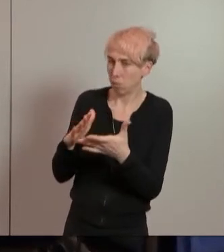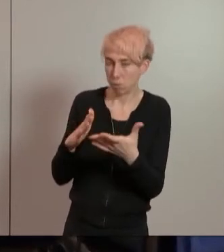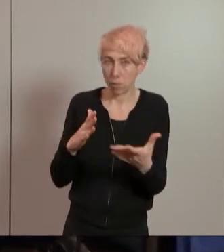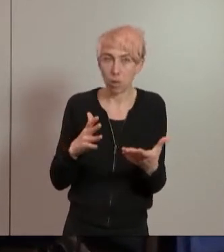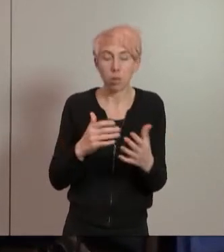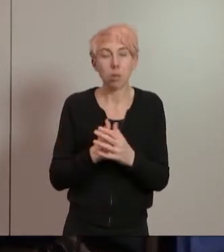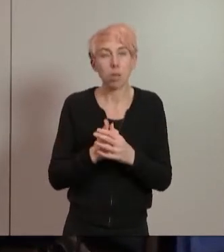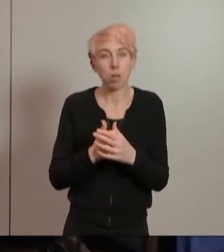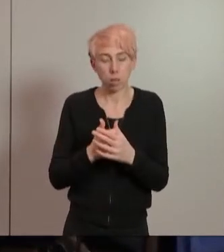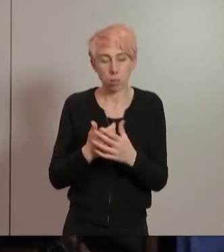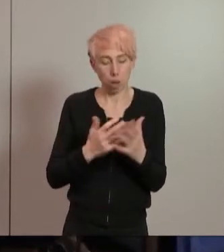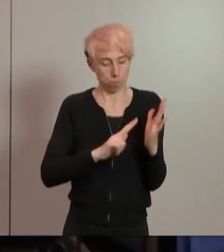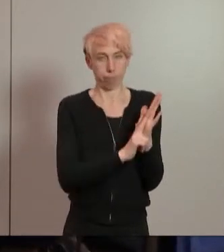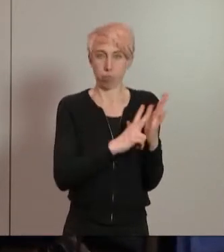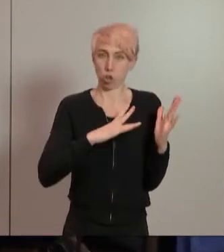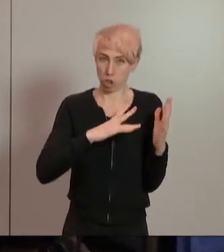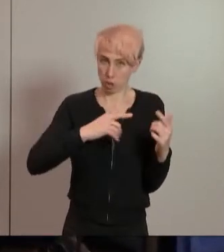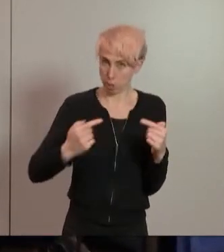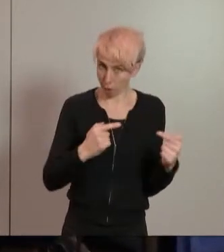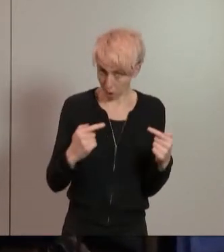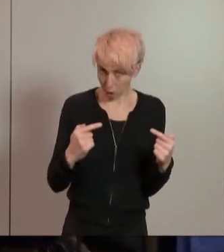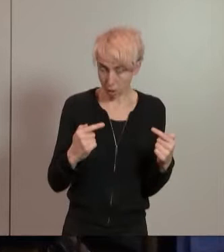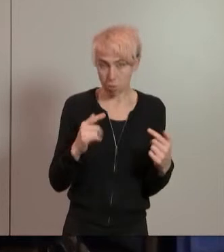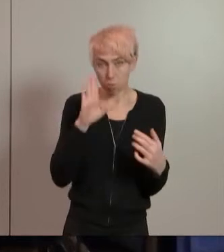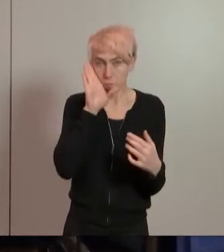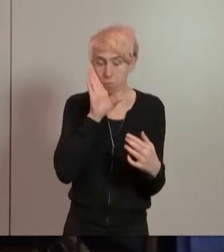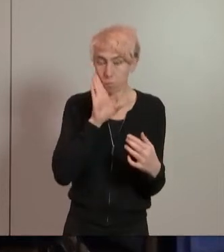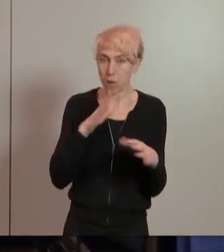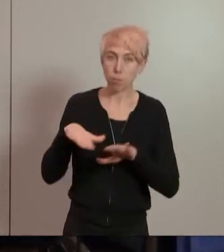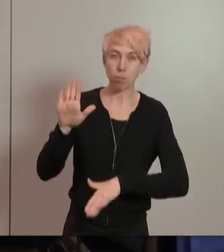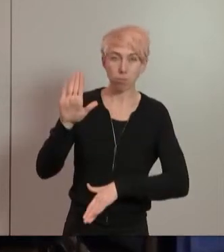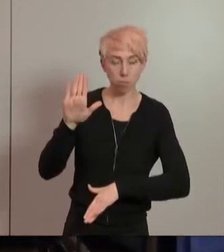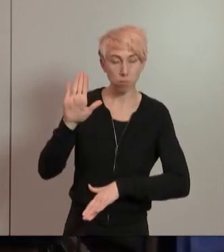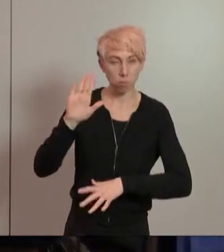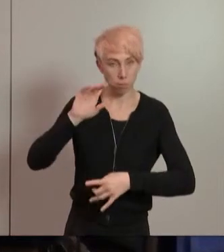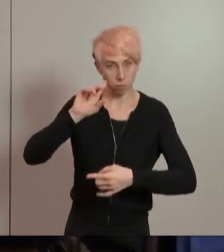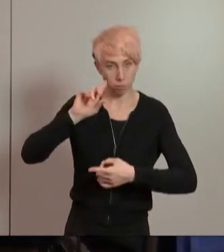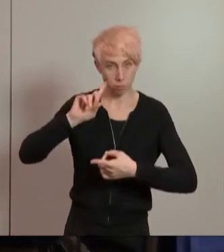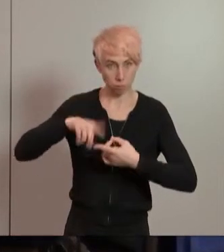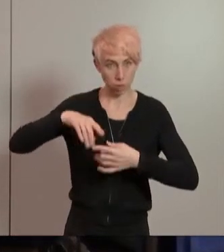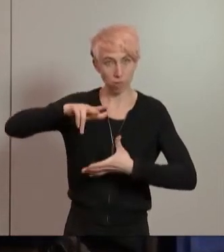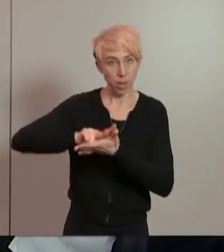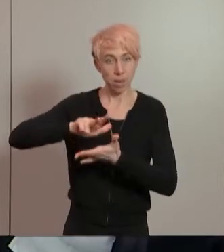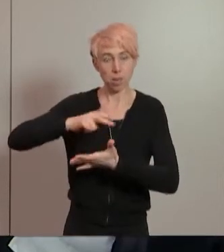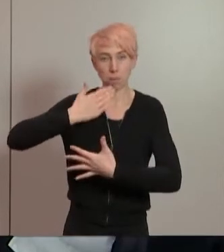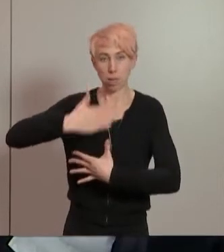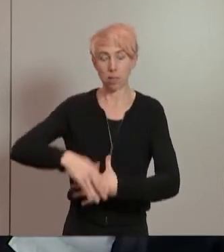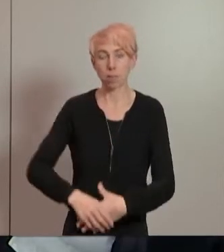qu'il y a eu un débat. Donc, je vous demande de lever la main pour le valider.